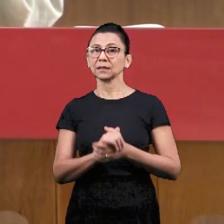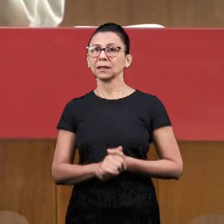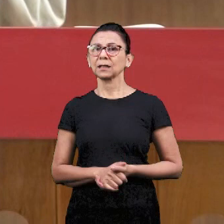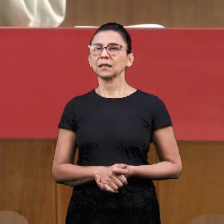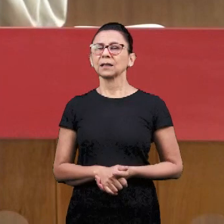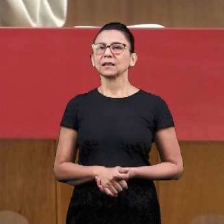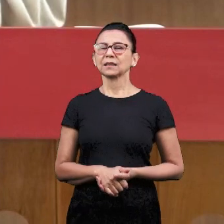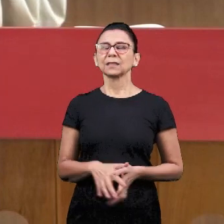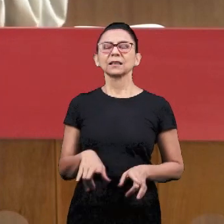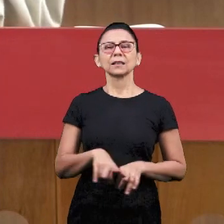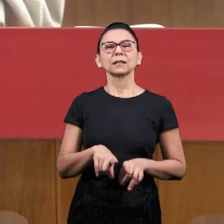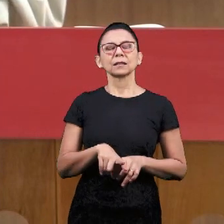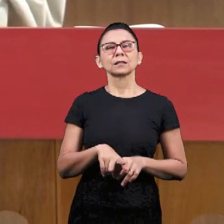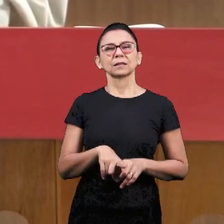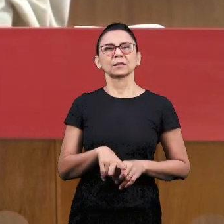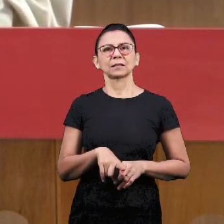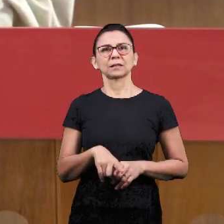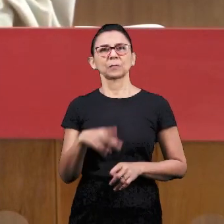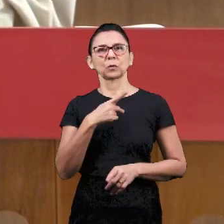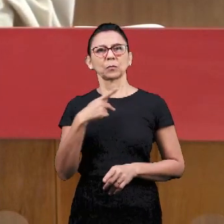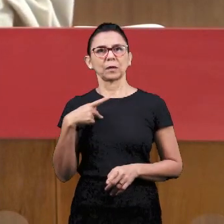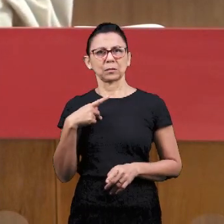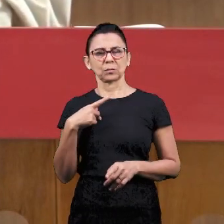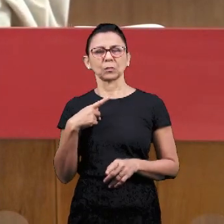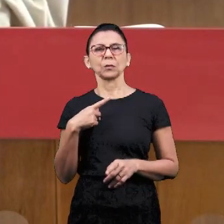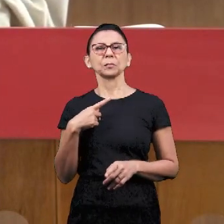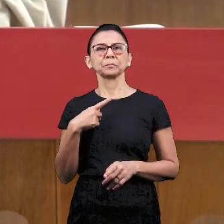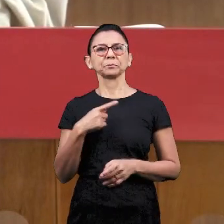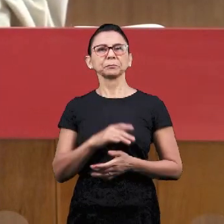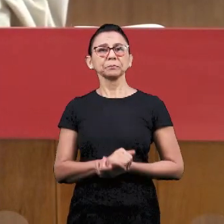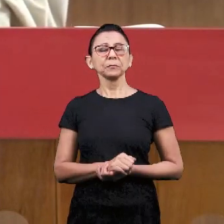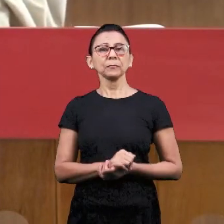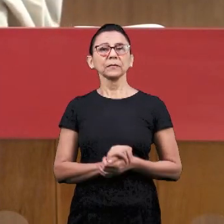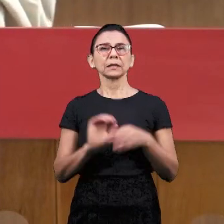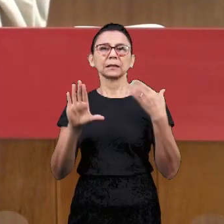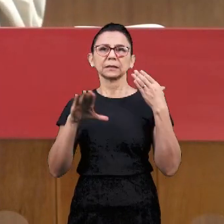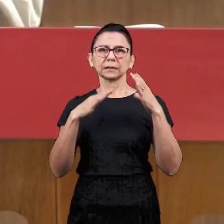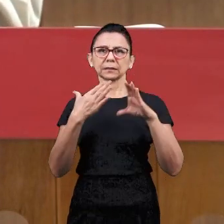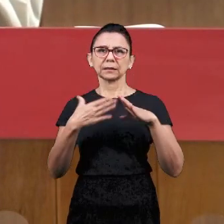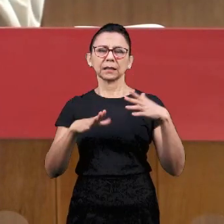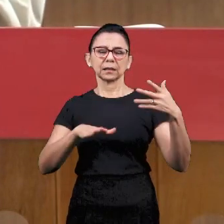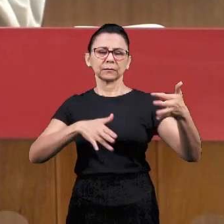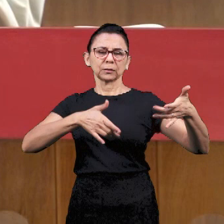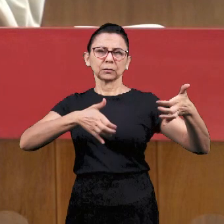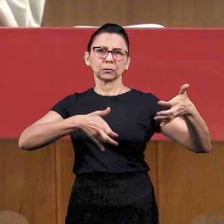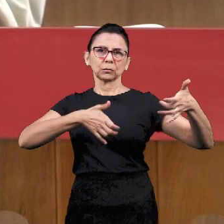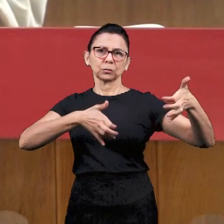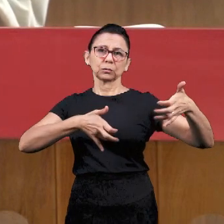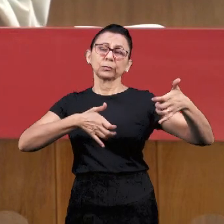intéressant. Il jouait, il chantait toutes les fois qu'il venait ici. Maintenant, il a été